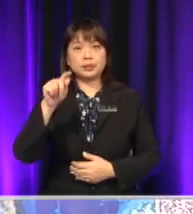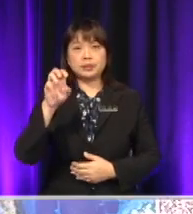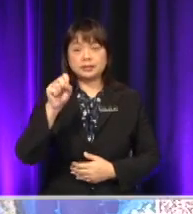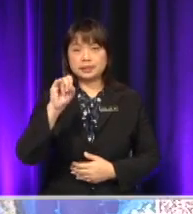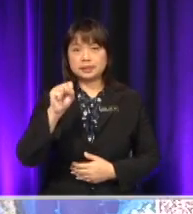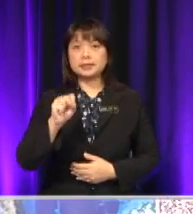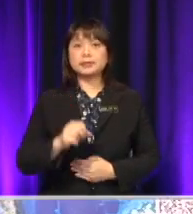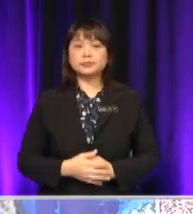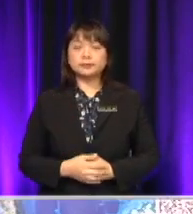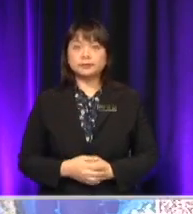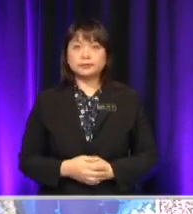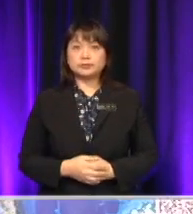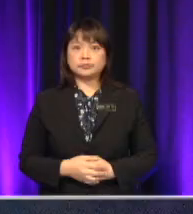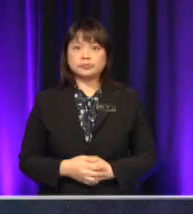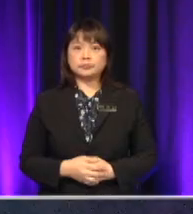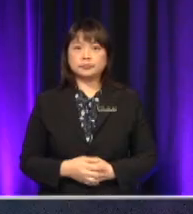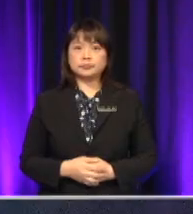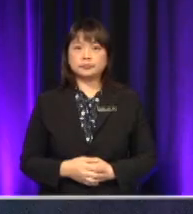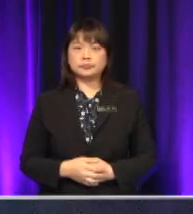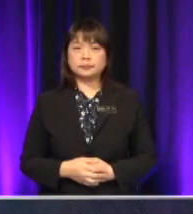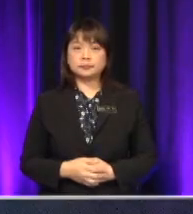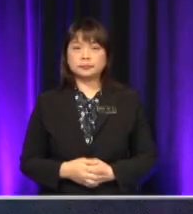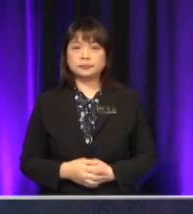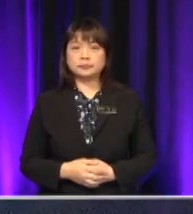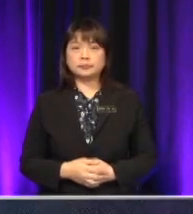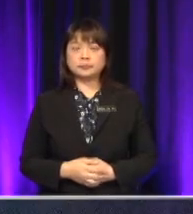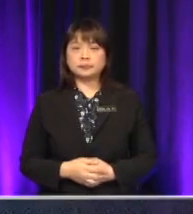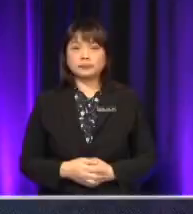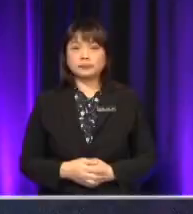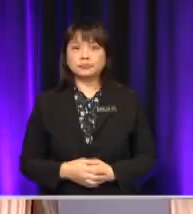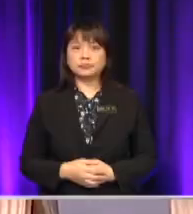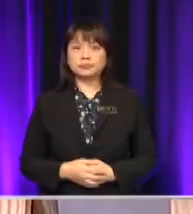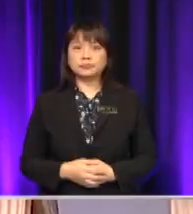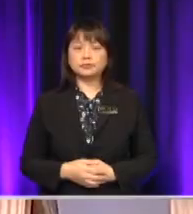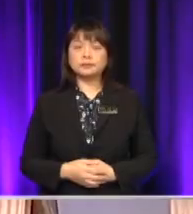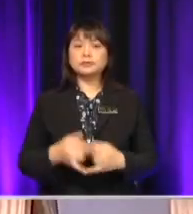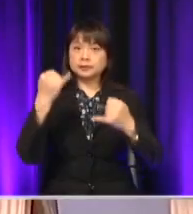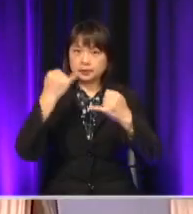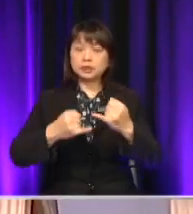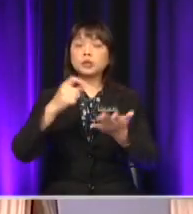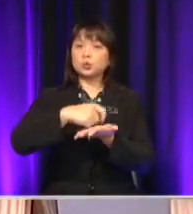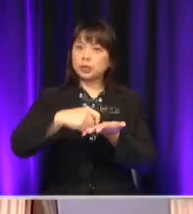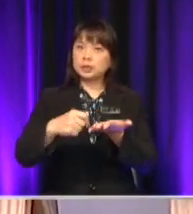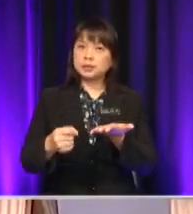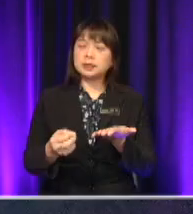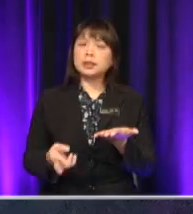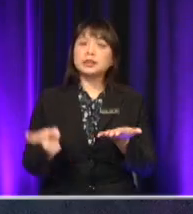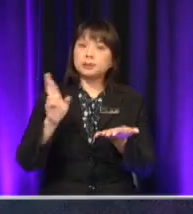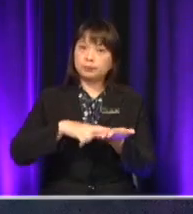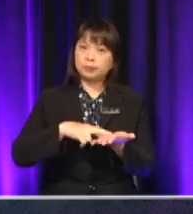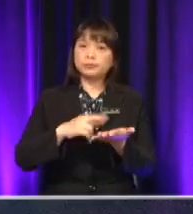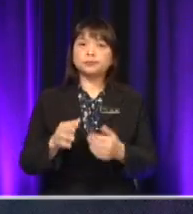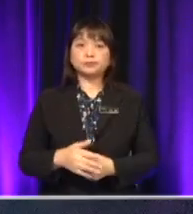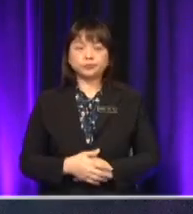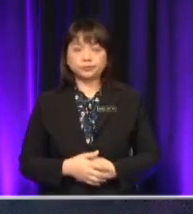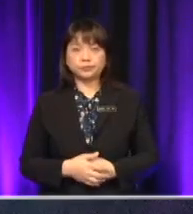akan tunjuk contoh laporan. Saya dah tanya dah ni, cikgu. Dan yang terakhir adalah untuk menulis laporan. Menulis laporan. Okey, bersama-sama